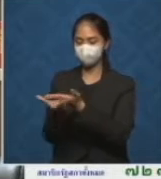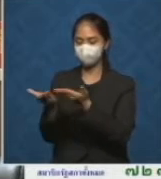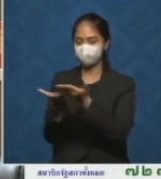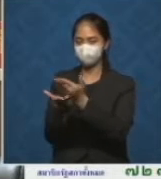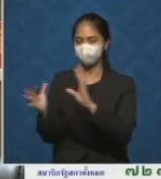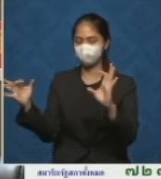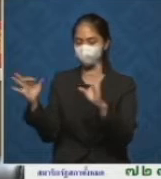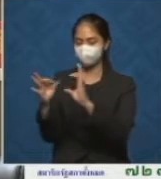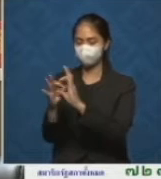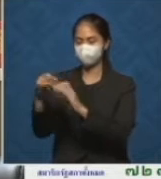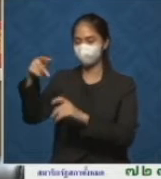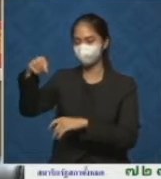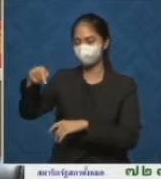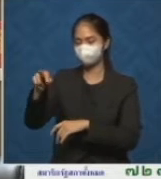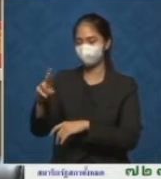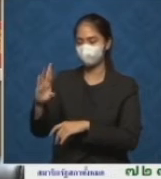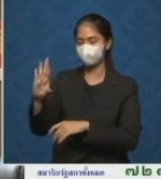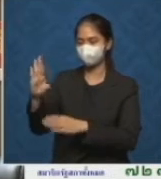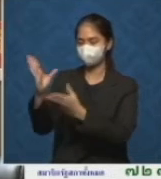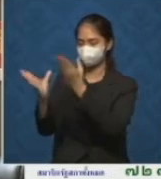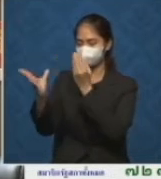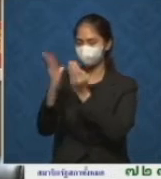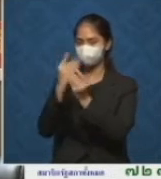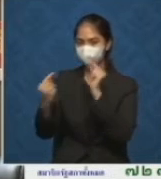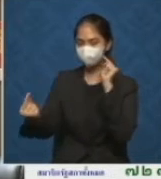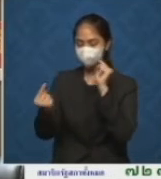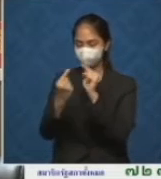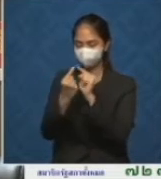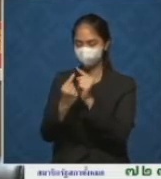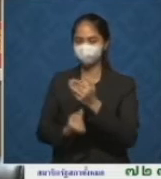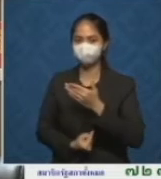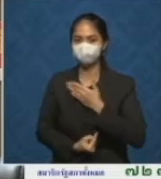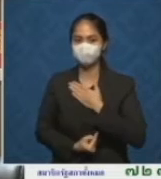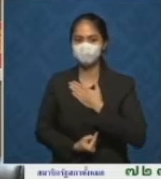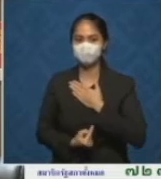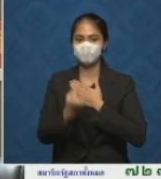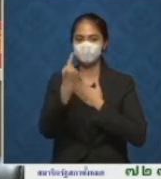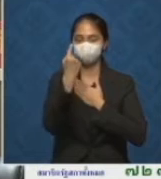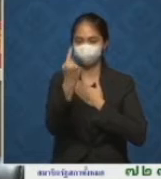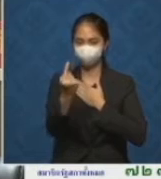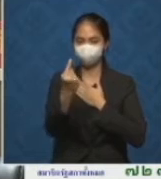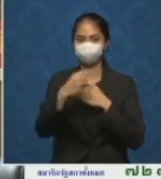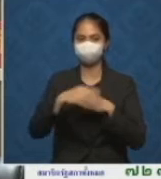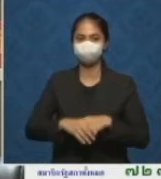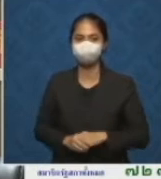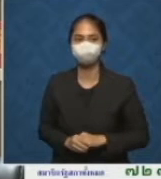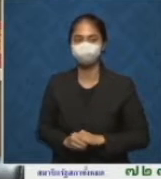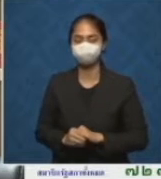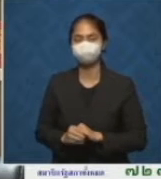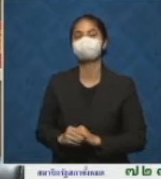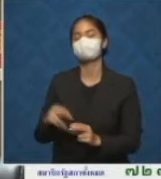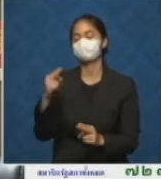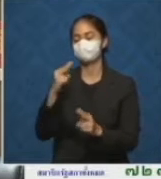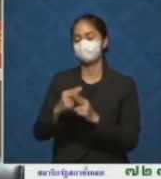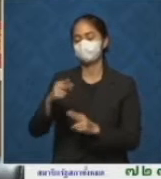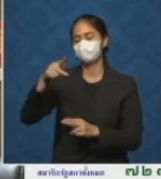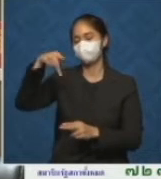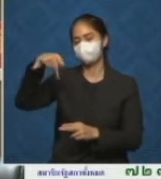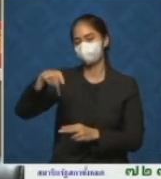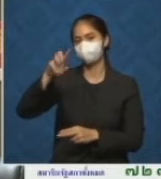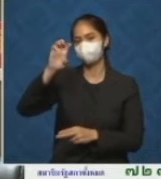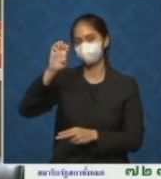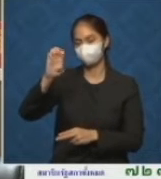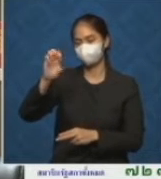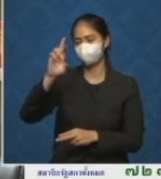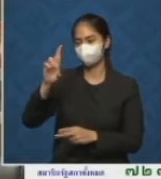การเรียนรู้พ.ศ.ในสัดส่วนของพรรคประชาชาติจำนวนหนึ่งท่านคือนายพิรุณพิหักเคน